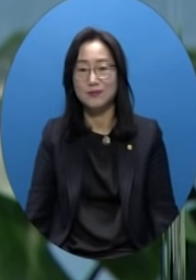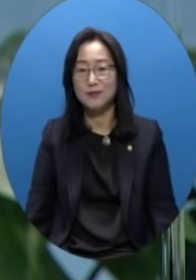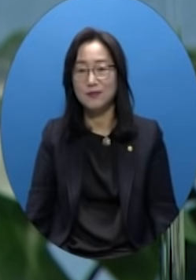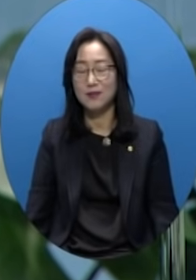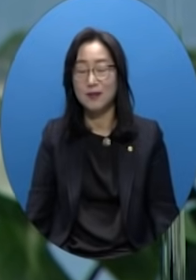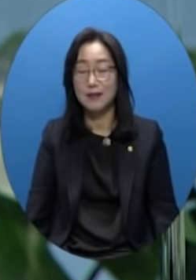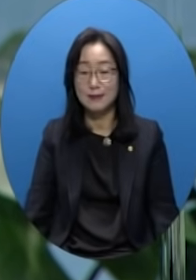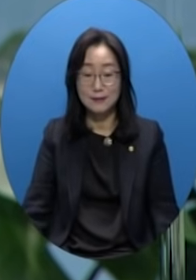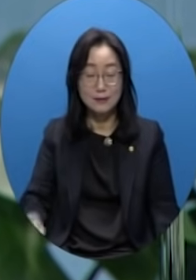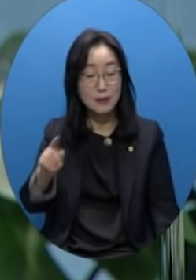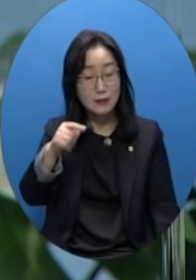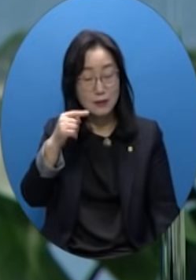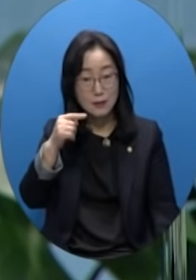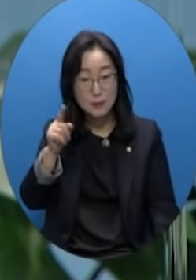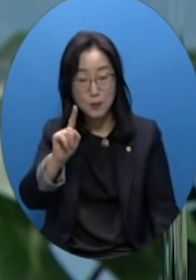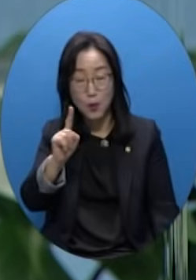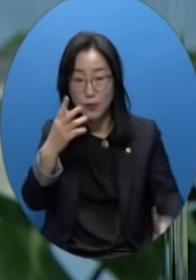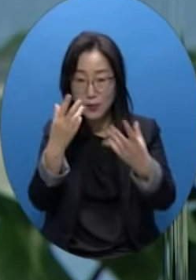찾아보니까